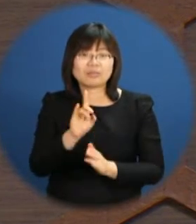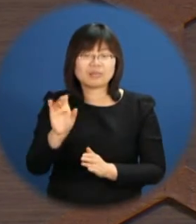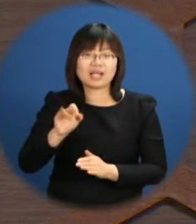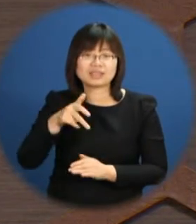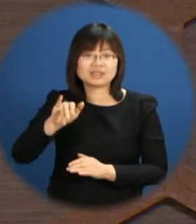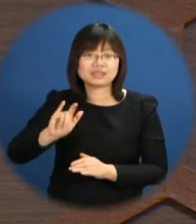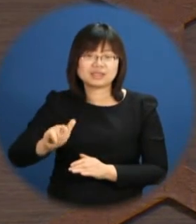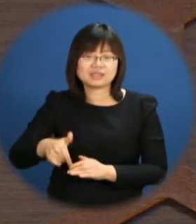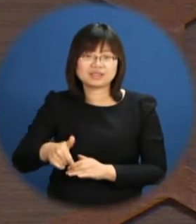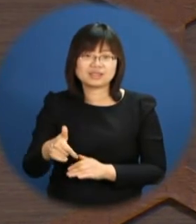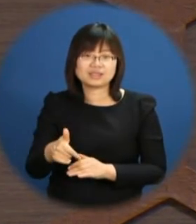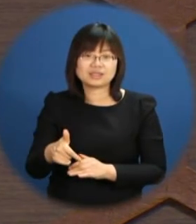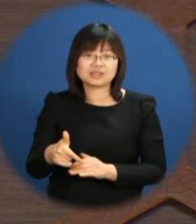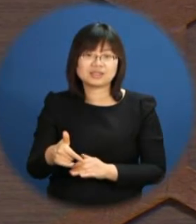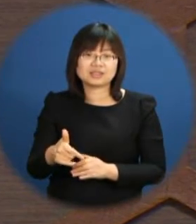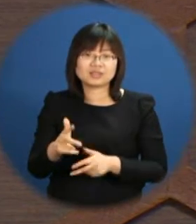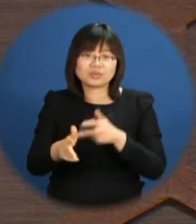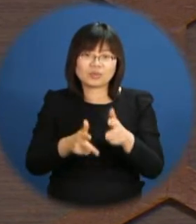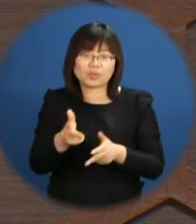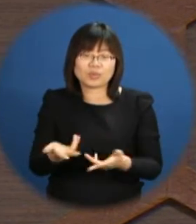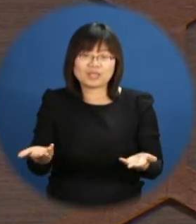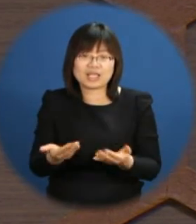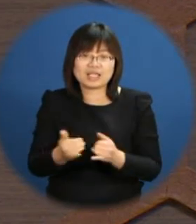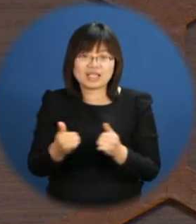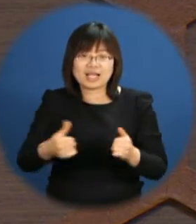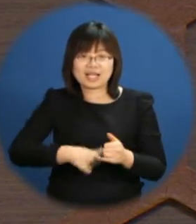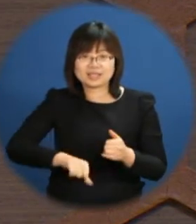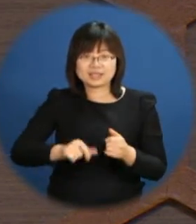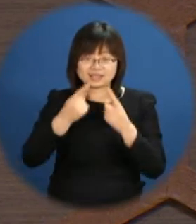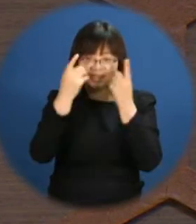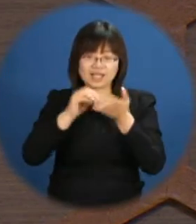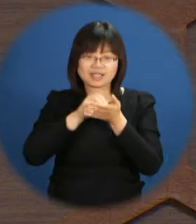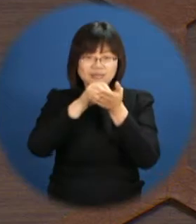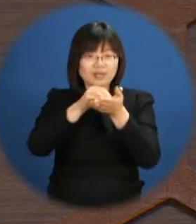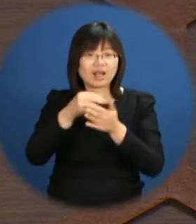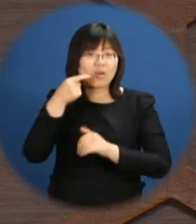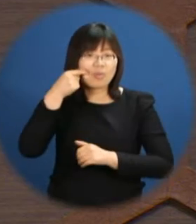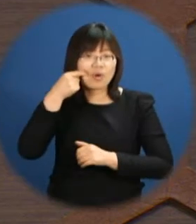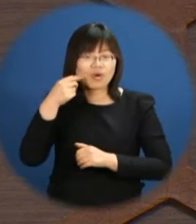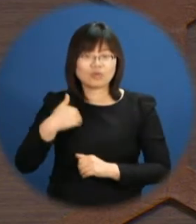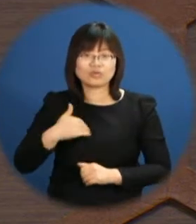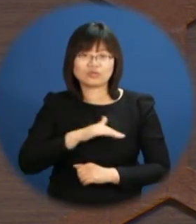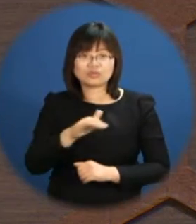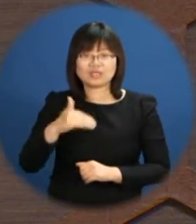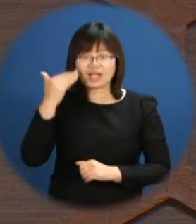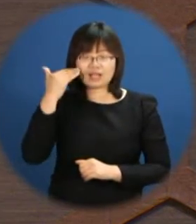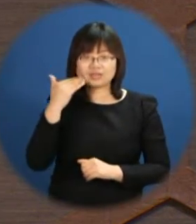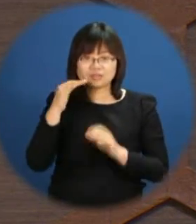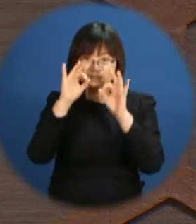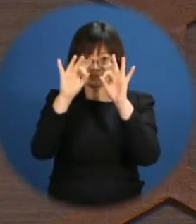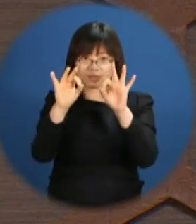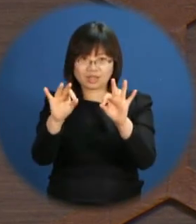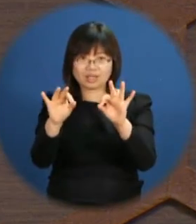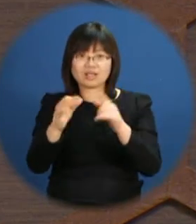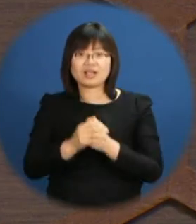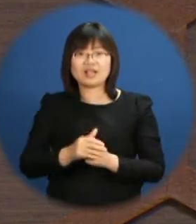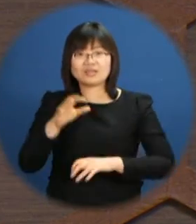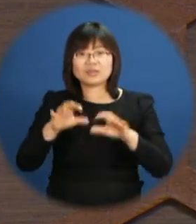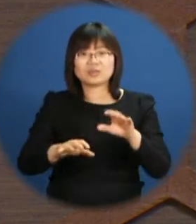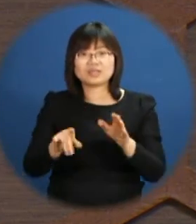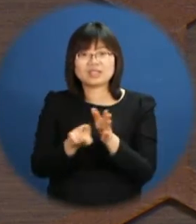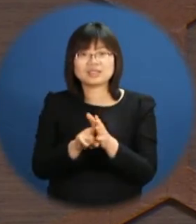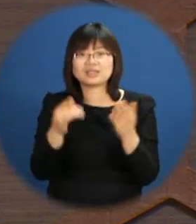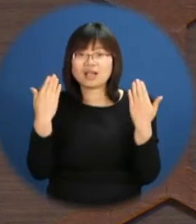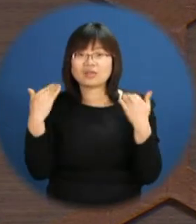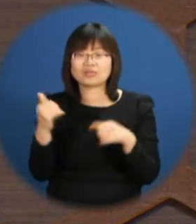아들이었습니다 정말 대학 문전에 도 못 가봤고 이 우리나라로 말하자면 동네 신학교를